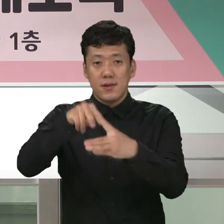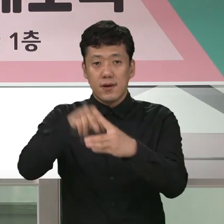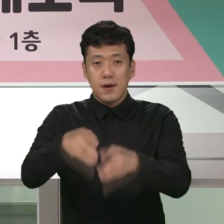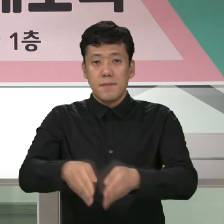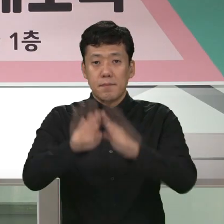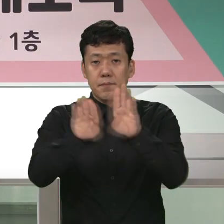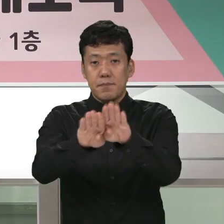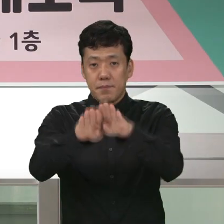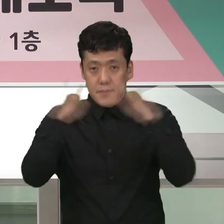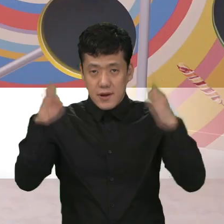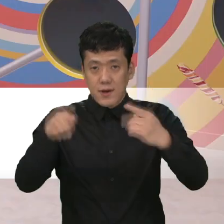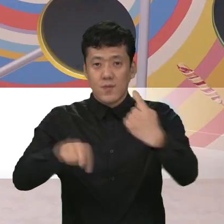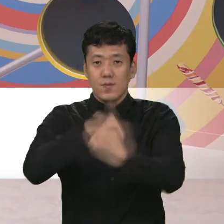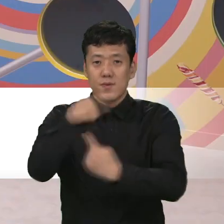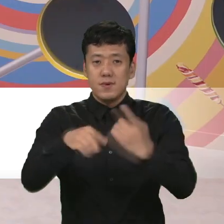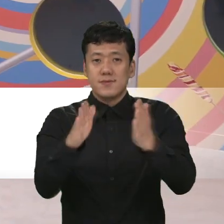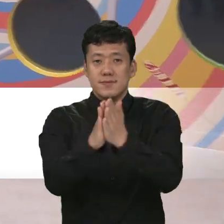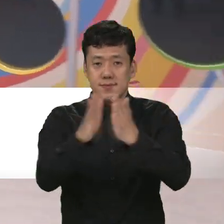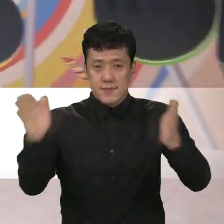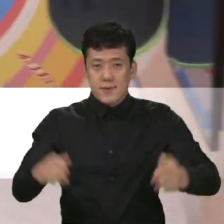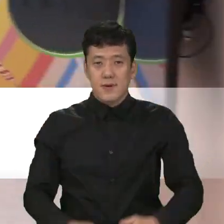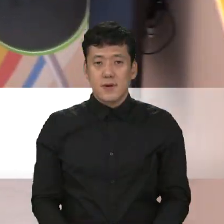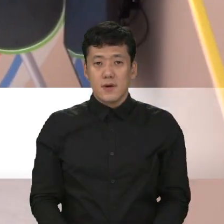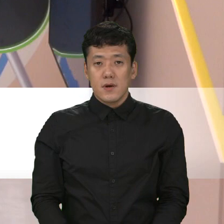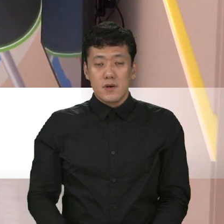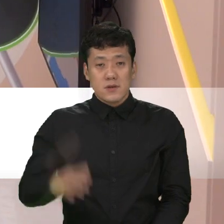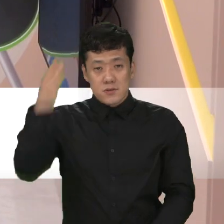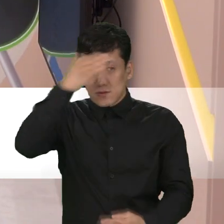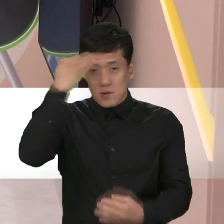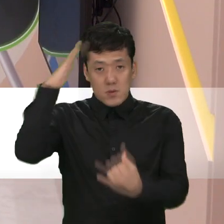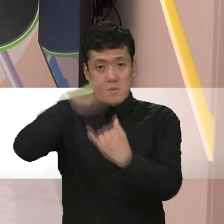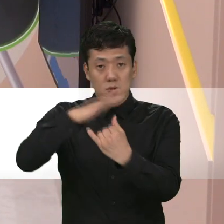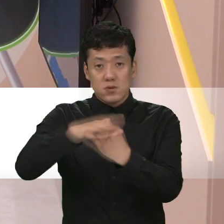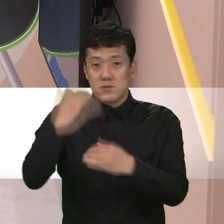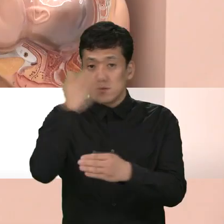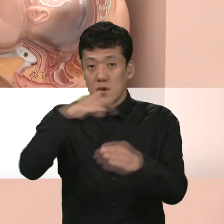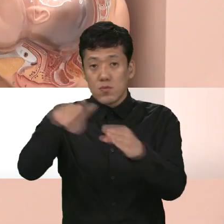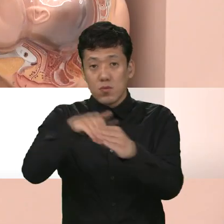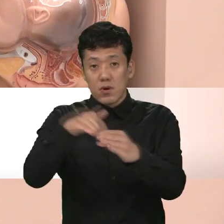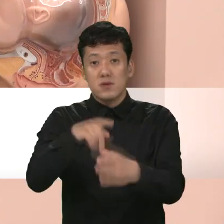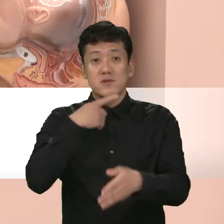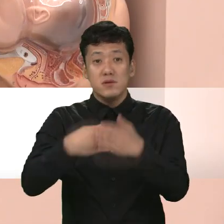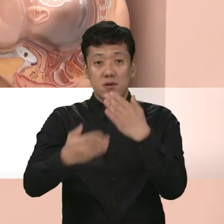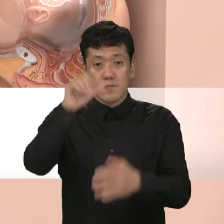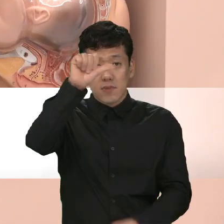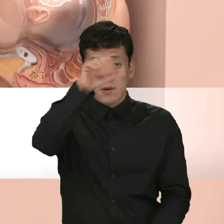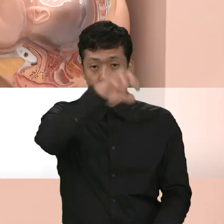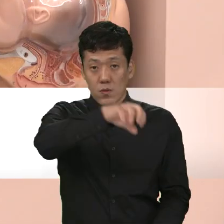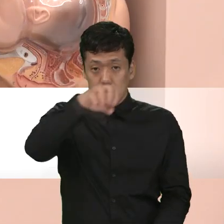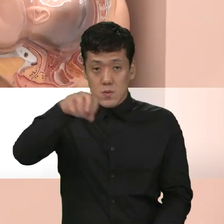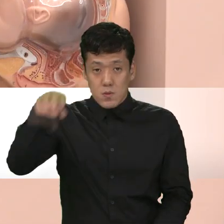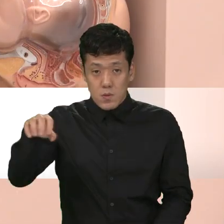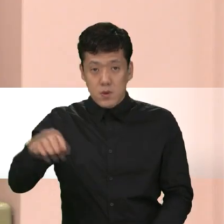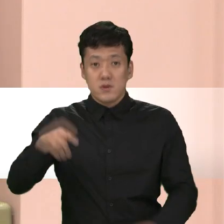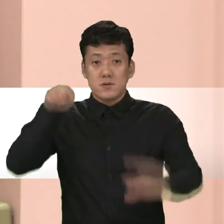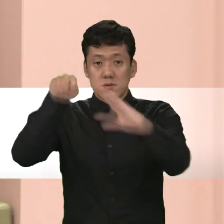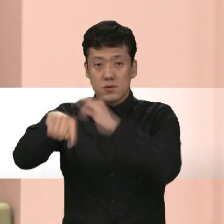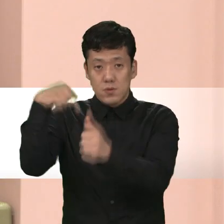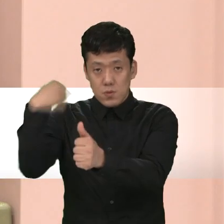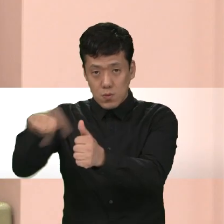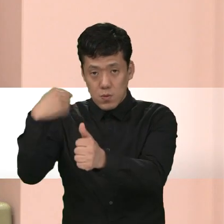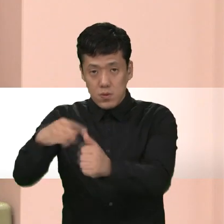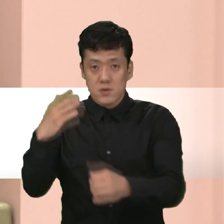개소식을 가지고 본격 운영에 들어갔습니다 청소년 성문화 센터는 다섯 개의 체험관으로 구성됐으며